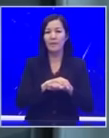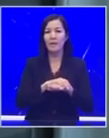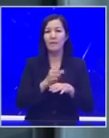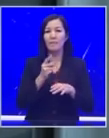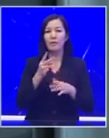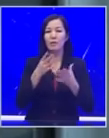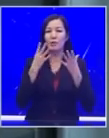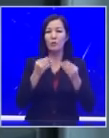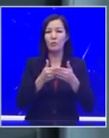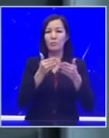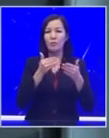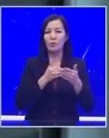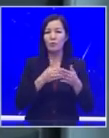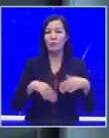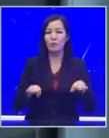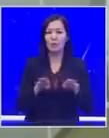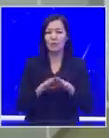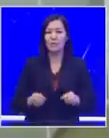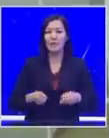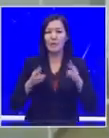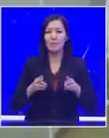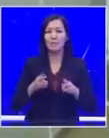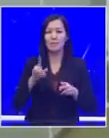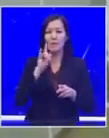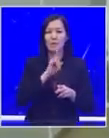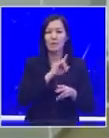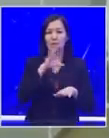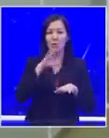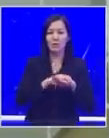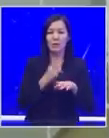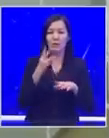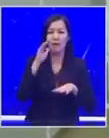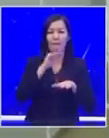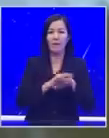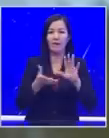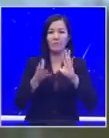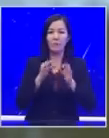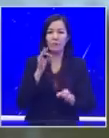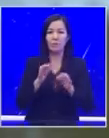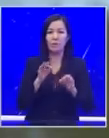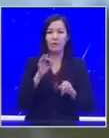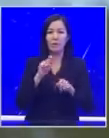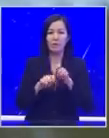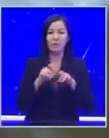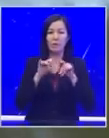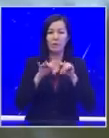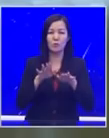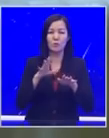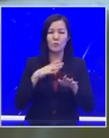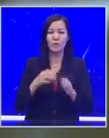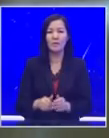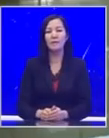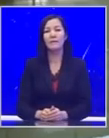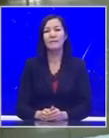алдында бірнеше күн бұрын осыған ұқсас қылмыс жасаған әйел ұсталған. Екі факт бойынша сотқа дейінгі іс жүргізу жалғасуда.